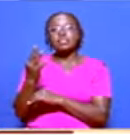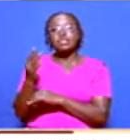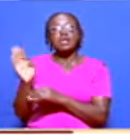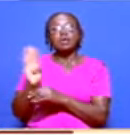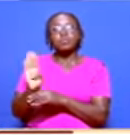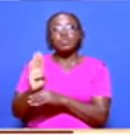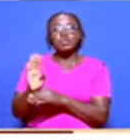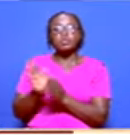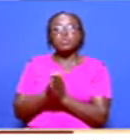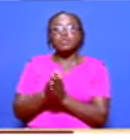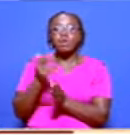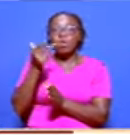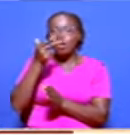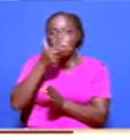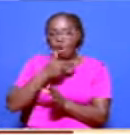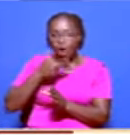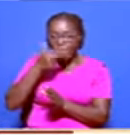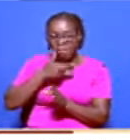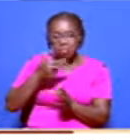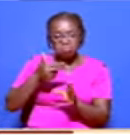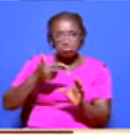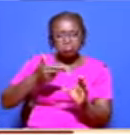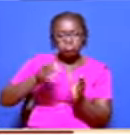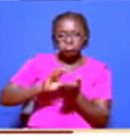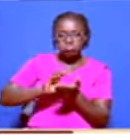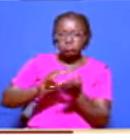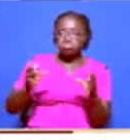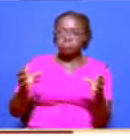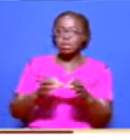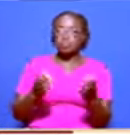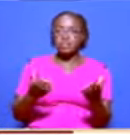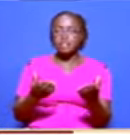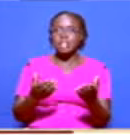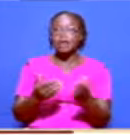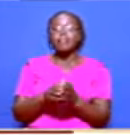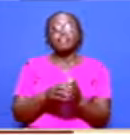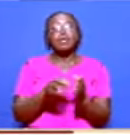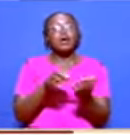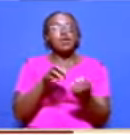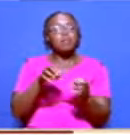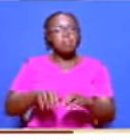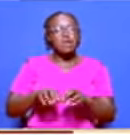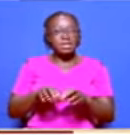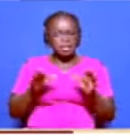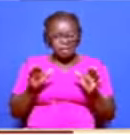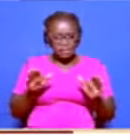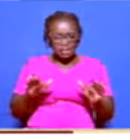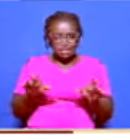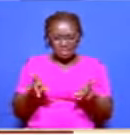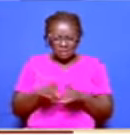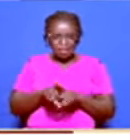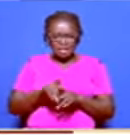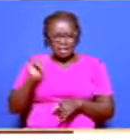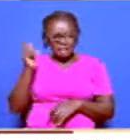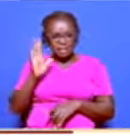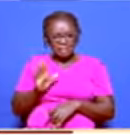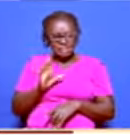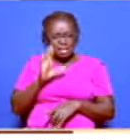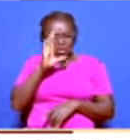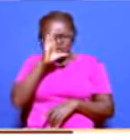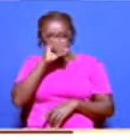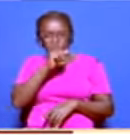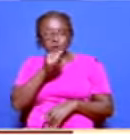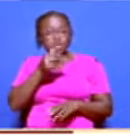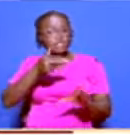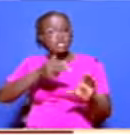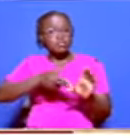mafuta. Licha ya malipo hayo, wasambazaji katika sekta ya mafuta wamesema Wakenya wataendelea kukumbwa na uhaba wa mafuta katika